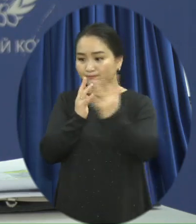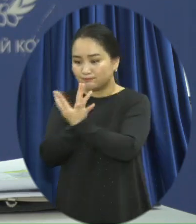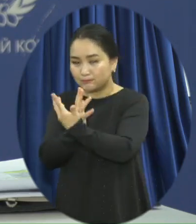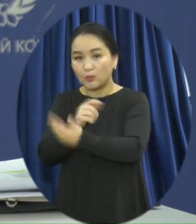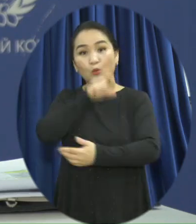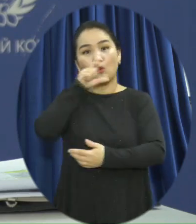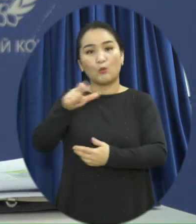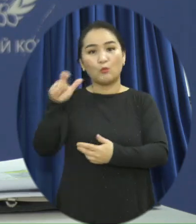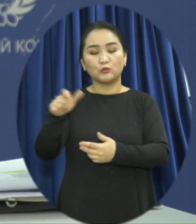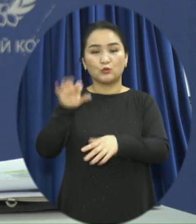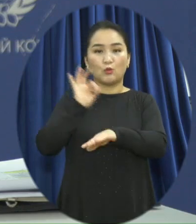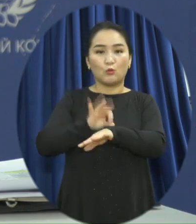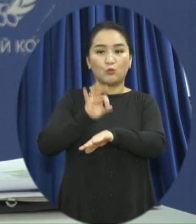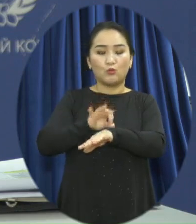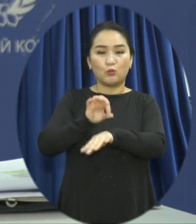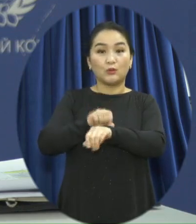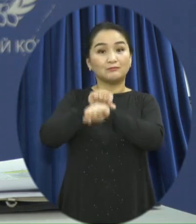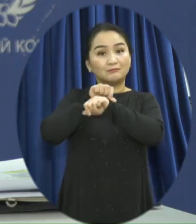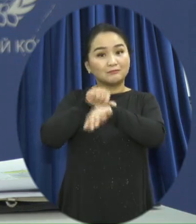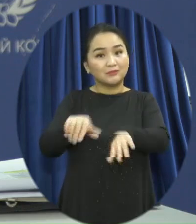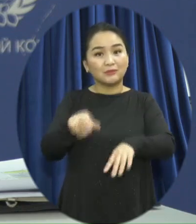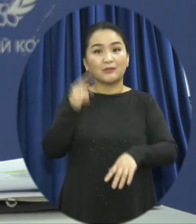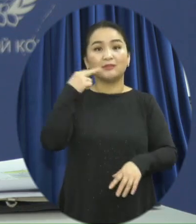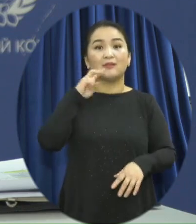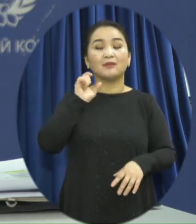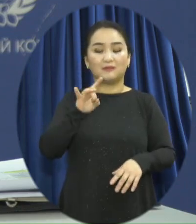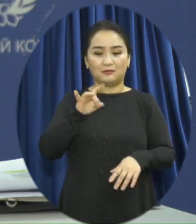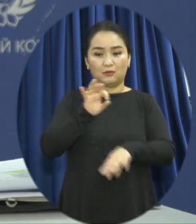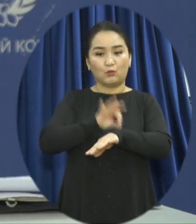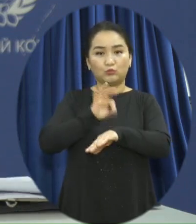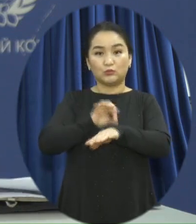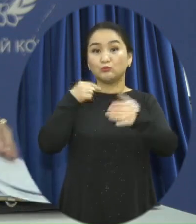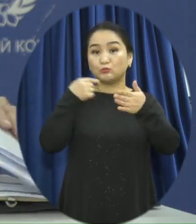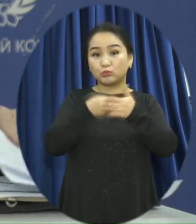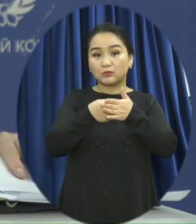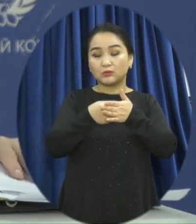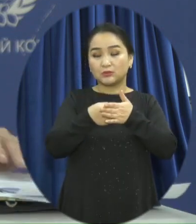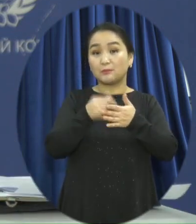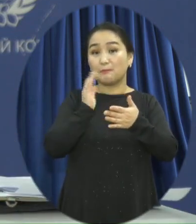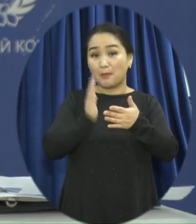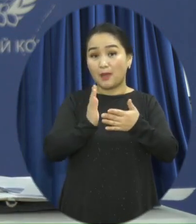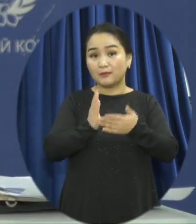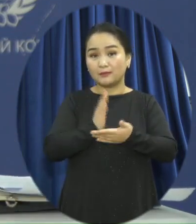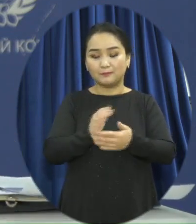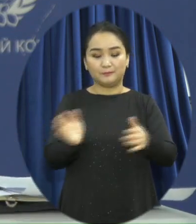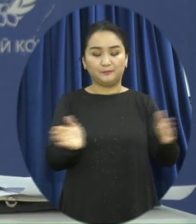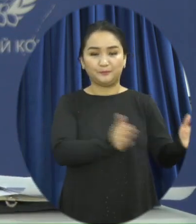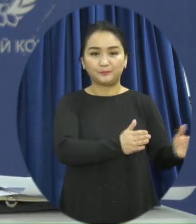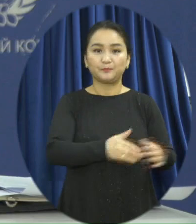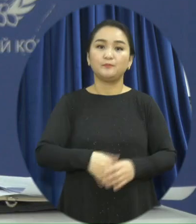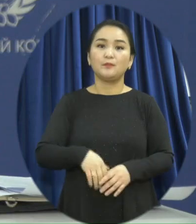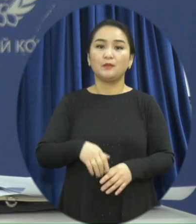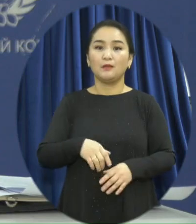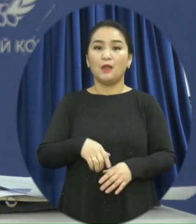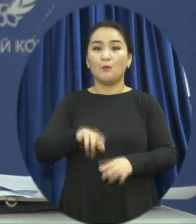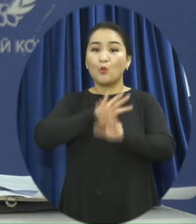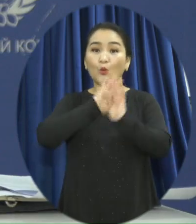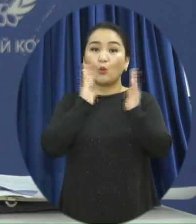ийм хүмүүсээс холбоотой дэгдэлт маягийн одоо халдварууд бүртгэгдсэн байна. За нийтдээ